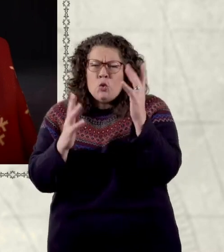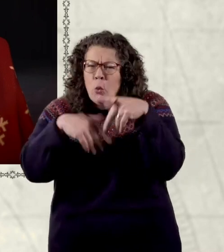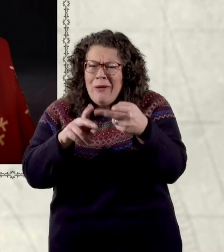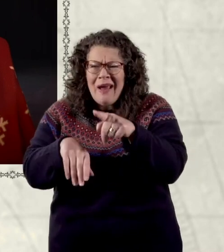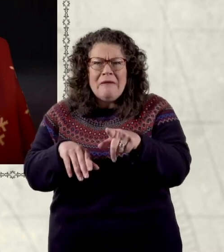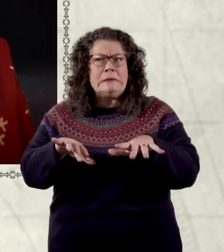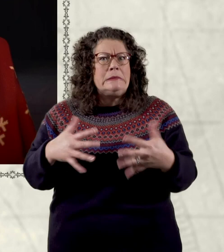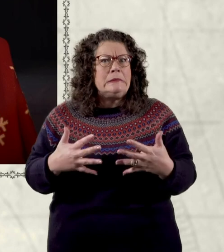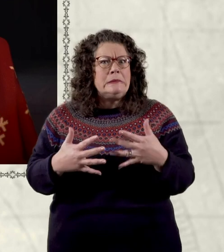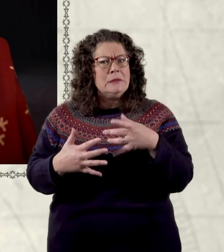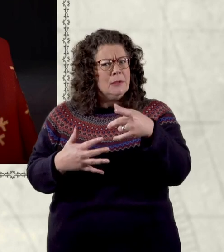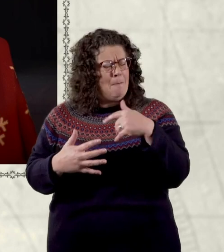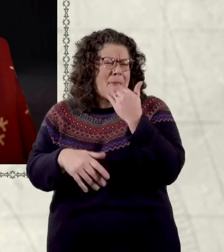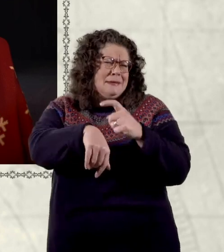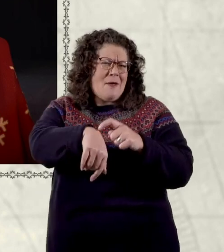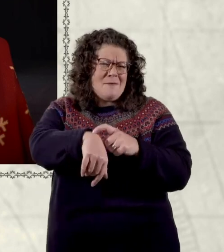amser.